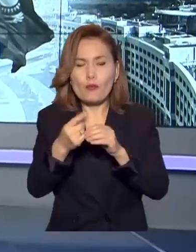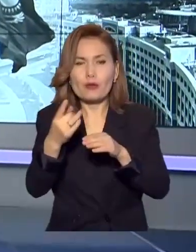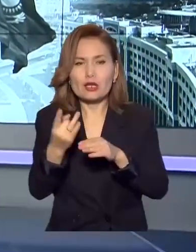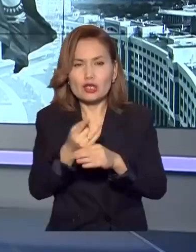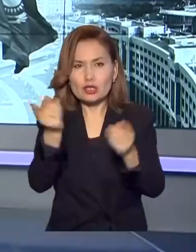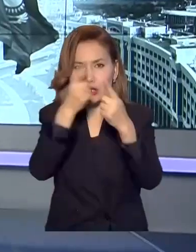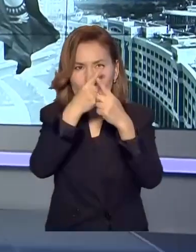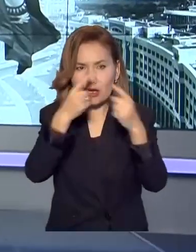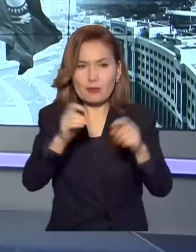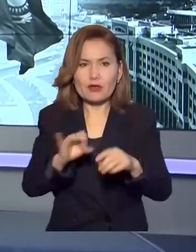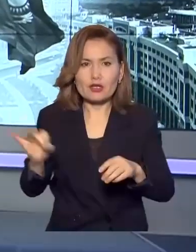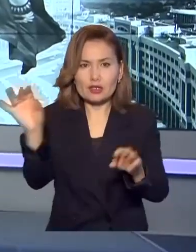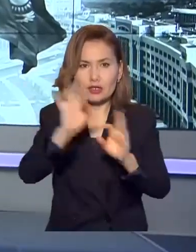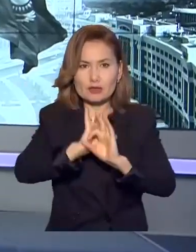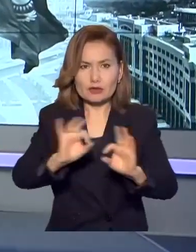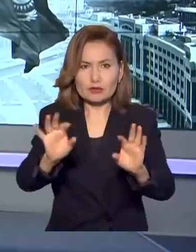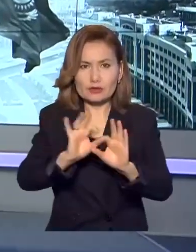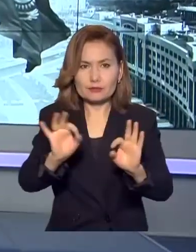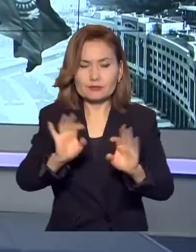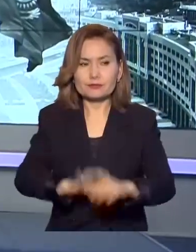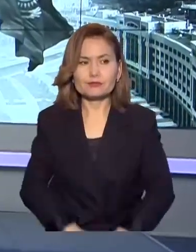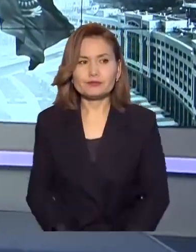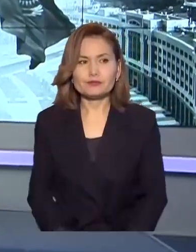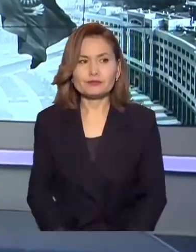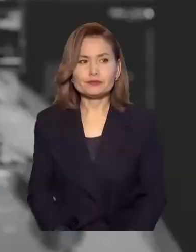Соның хронологиясына зер салайық.